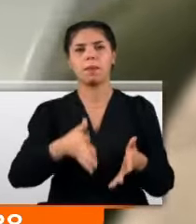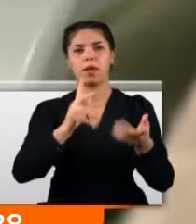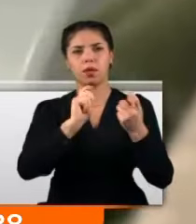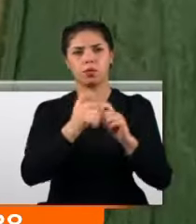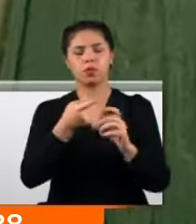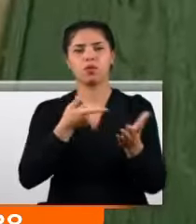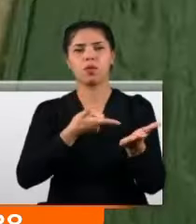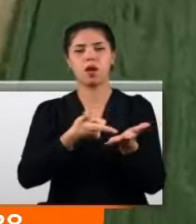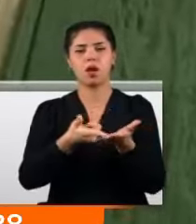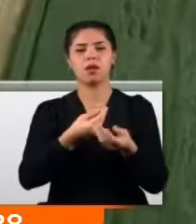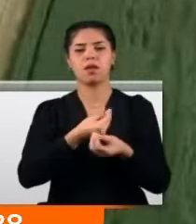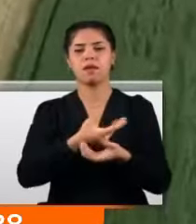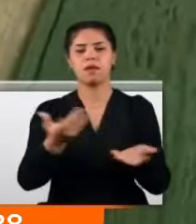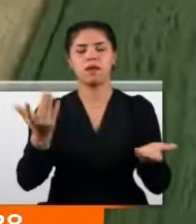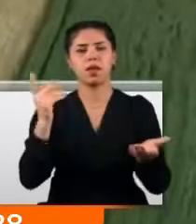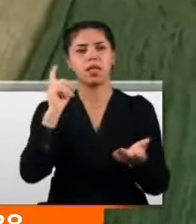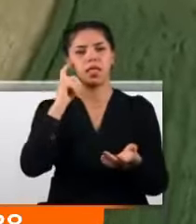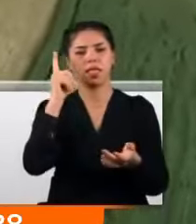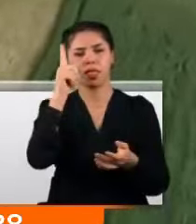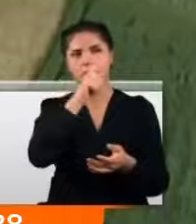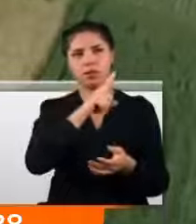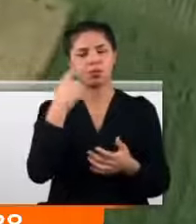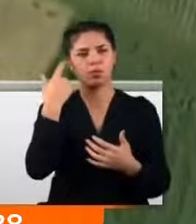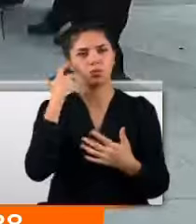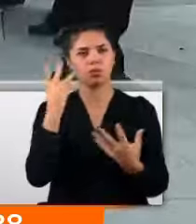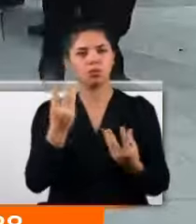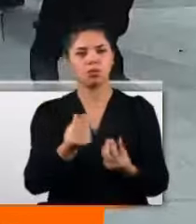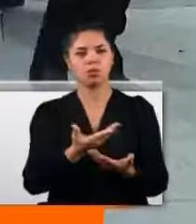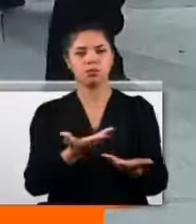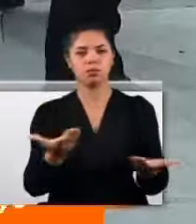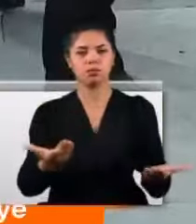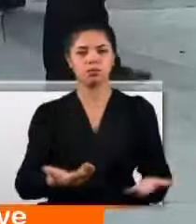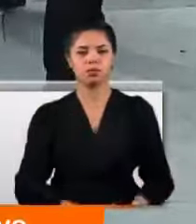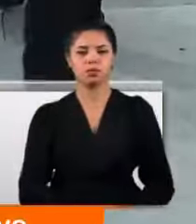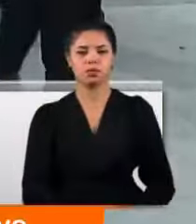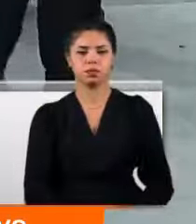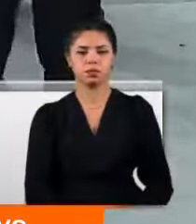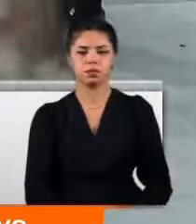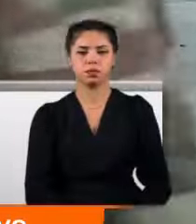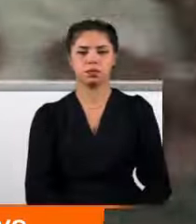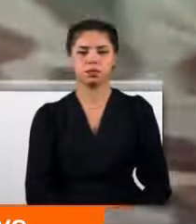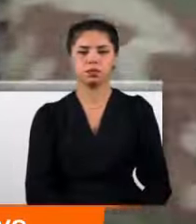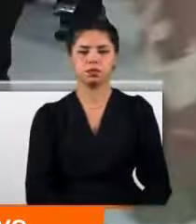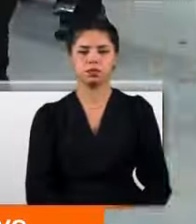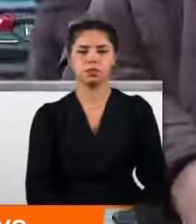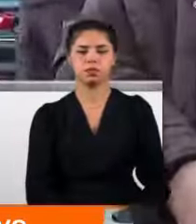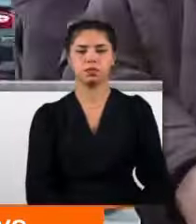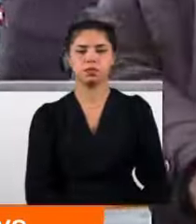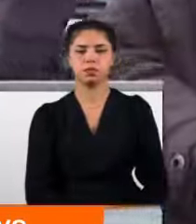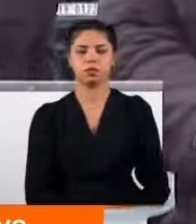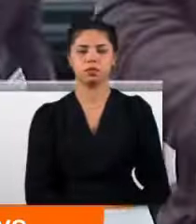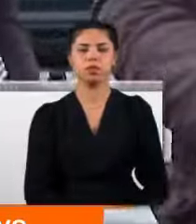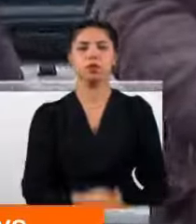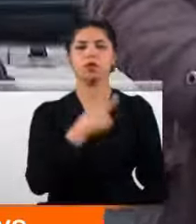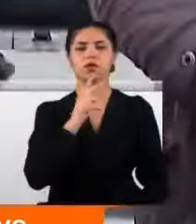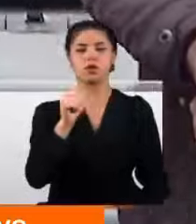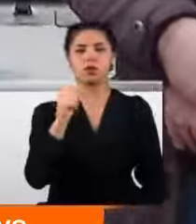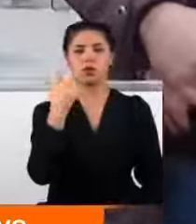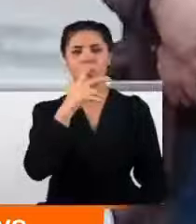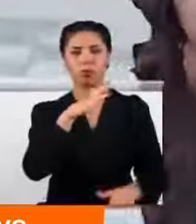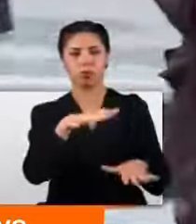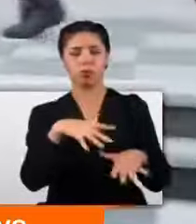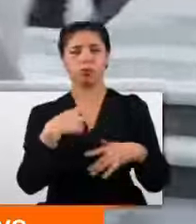arsalarının verileceği iddialarıyla neye uğradıklarını şaşırdılar Biz sabırla bekledik dediğim gibi ata topraklarımız bizim oralar son günlerde konserlere